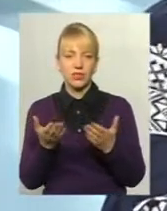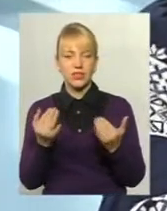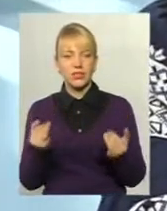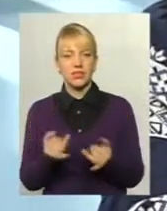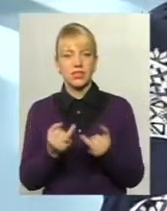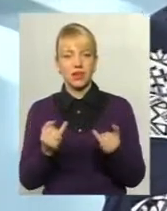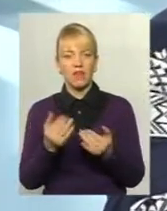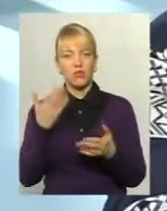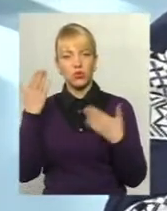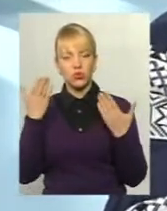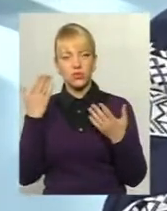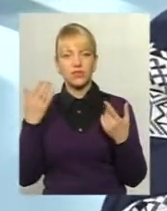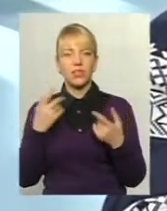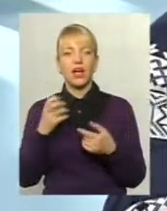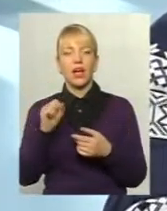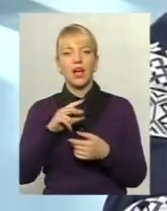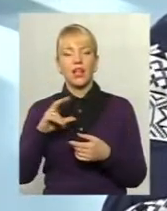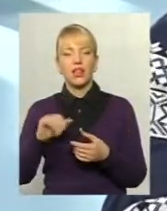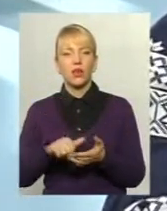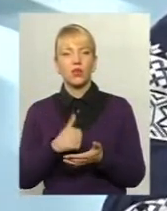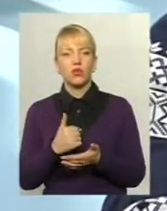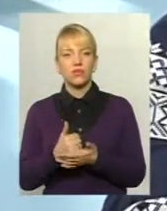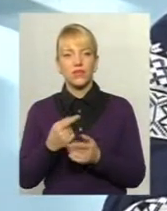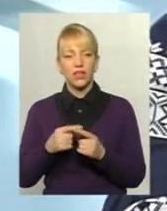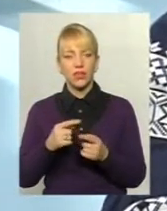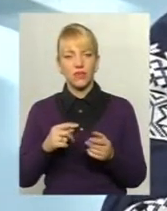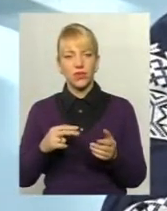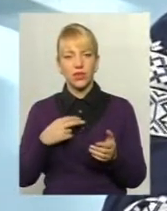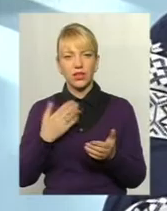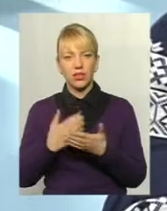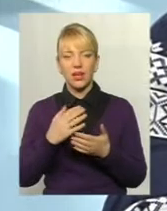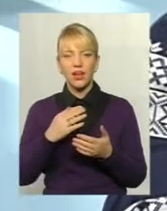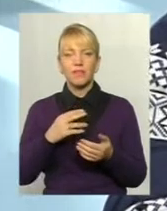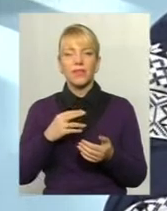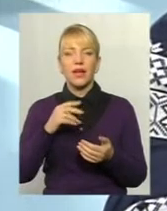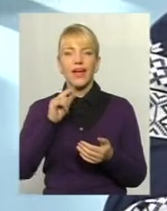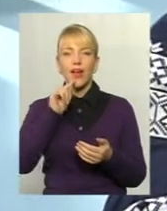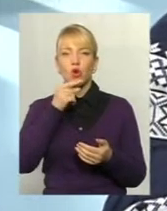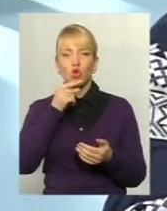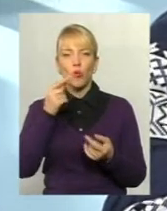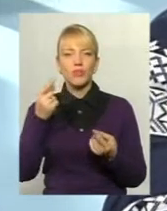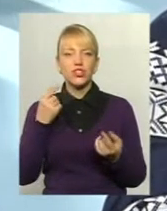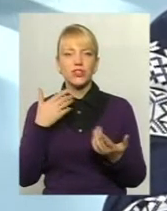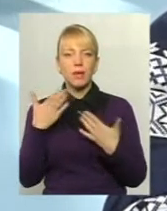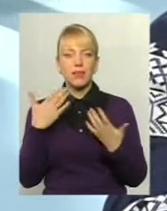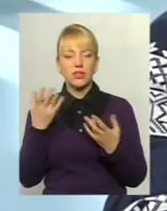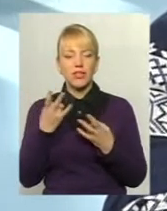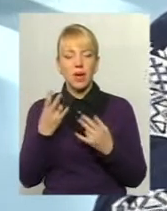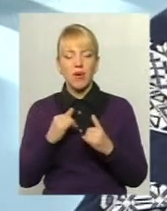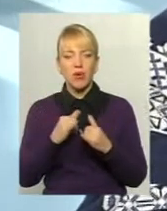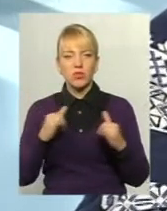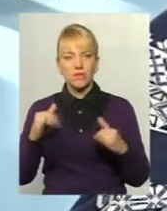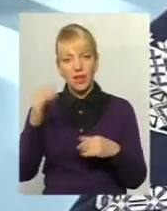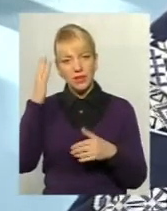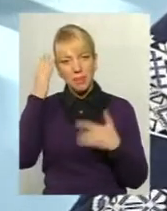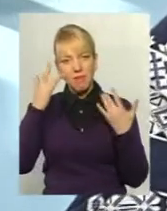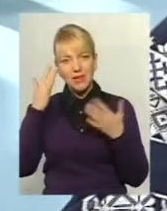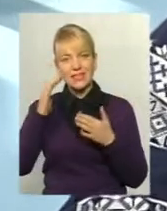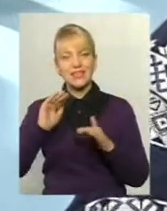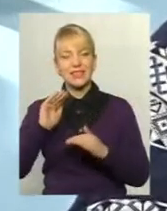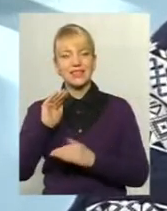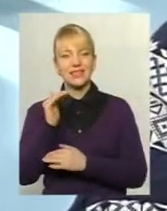цікавого дозвілля, ще якось. Але головне, включається економічний підхід. Нам дуже важливо виховувати мислення дитини, що і